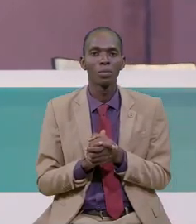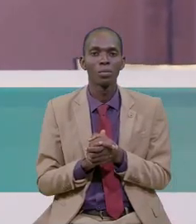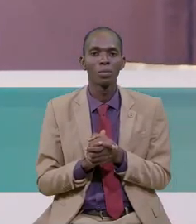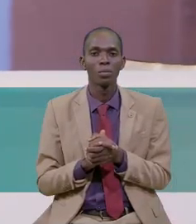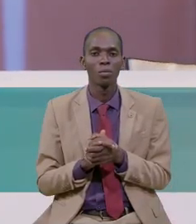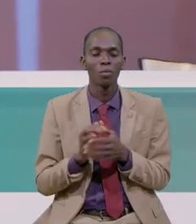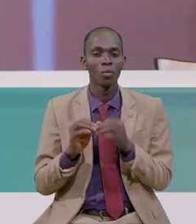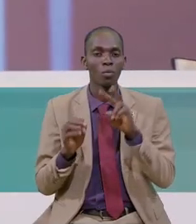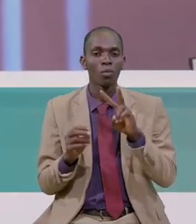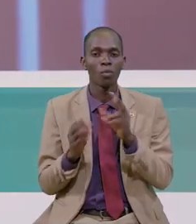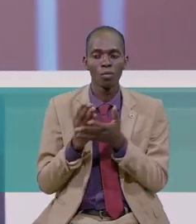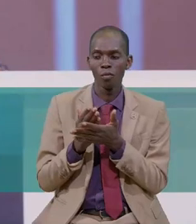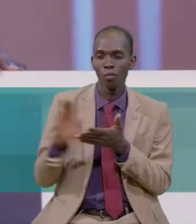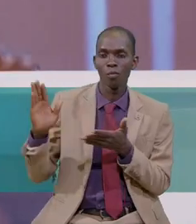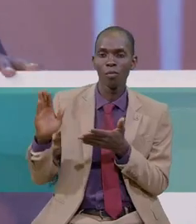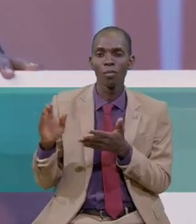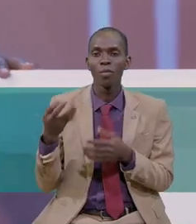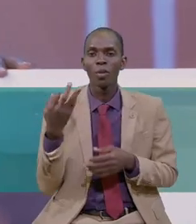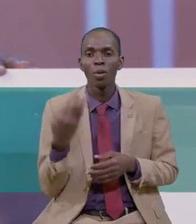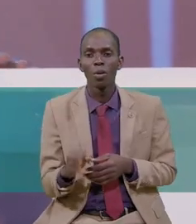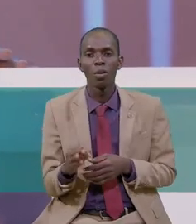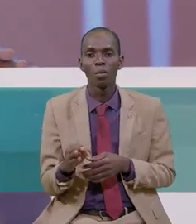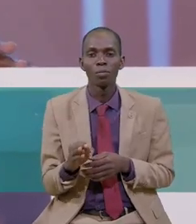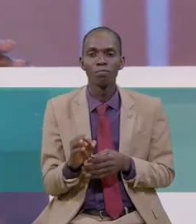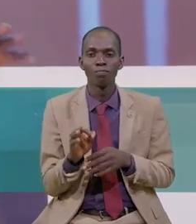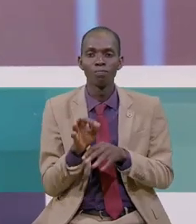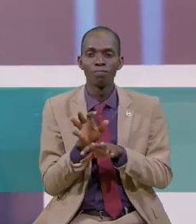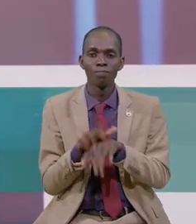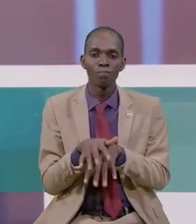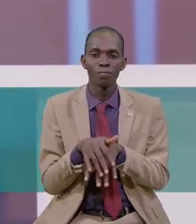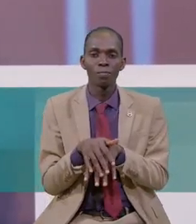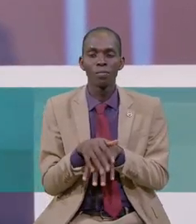Le rejet des hypocrites pervertis.